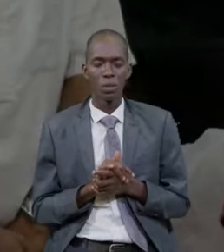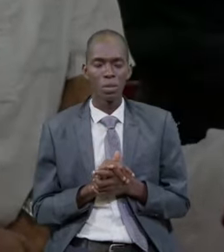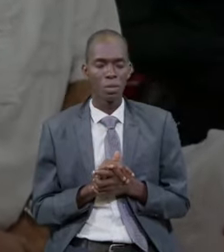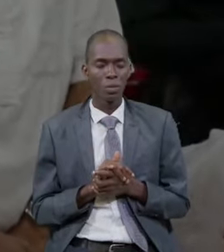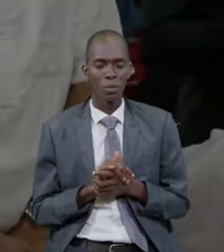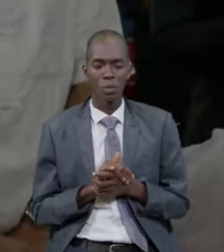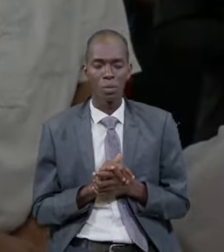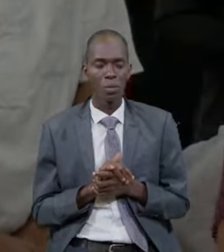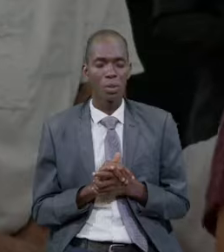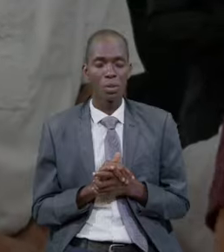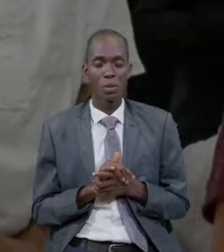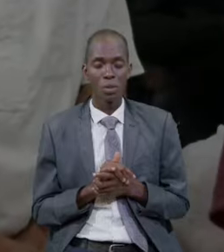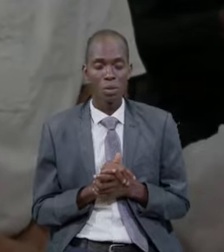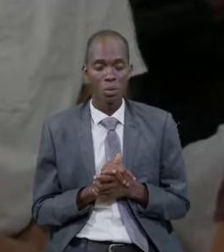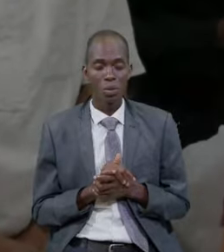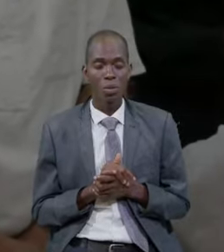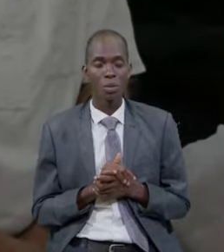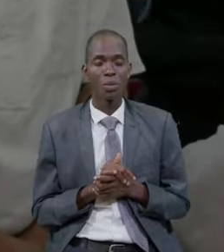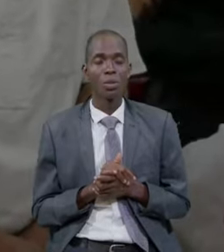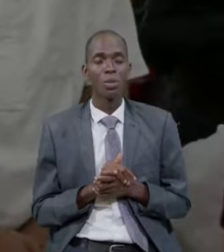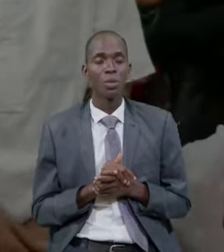Tu dois garantir leur sécurité.